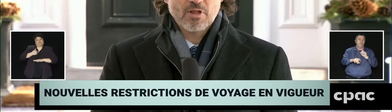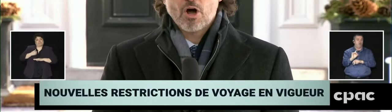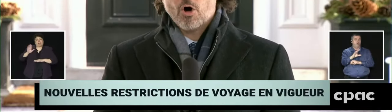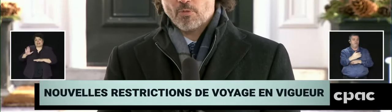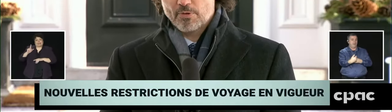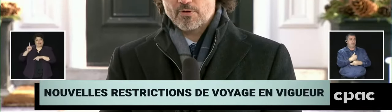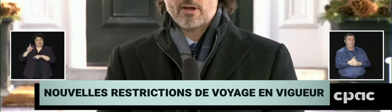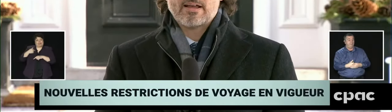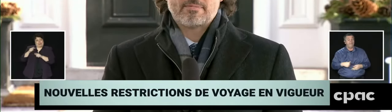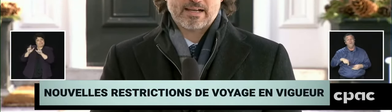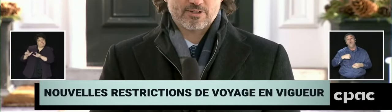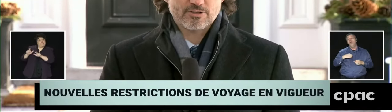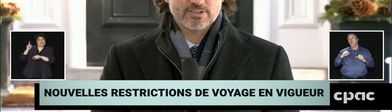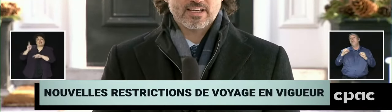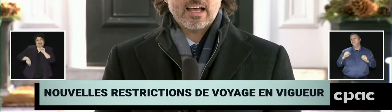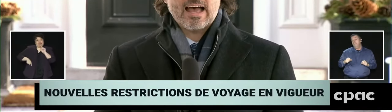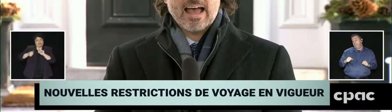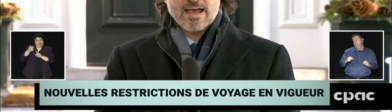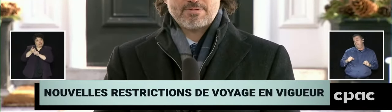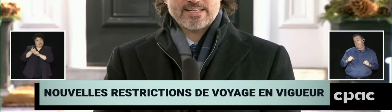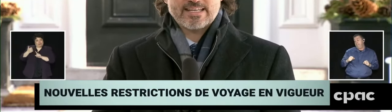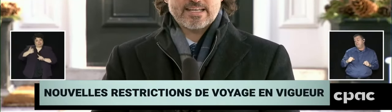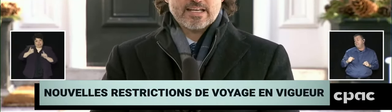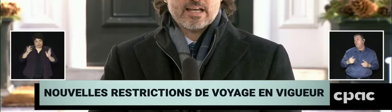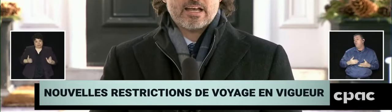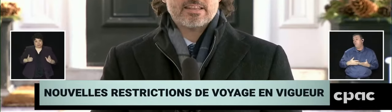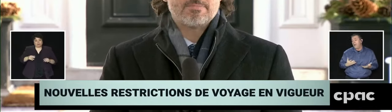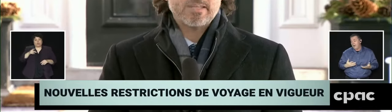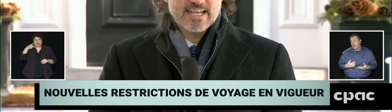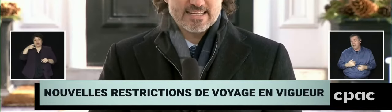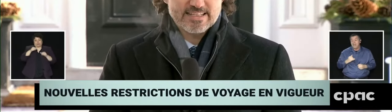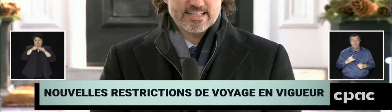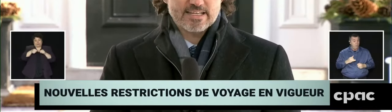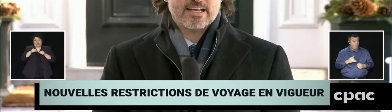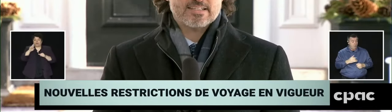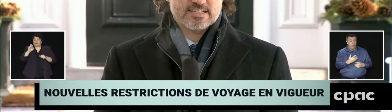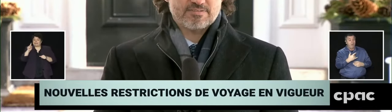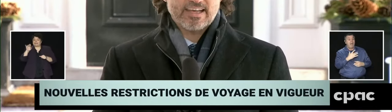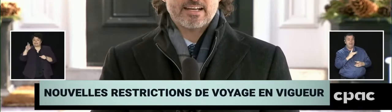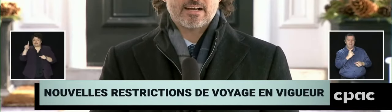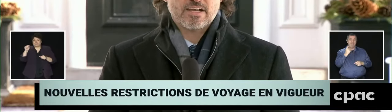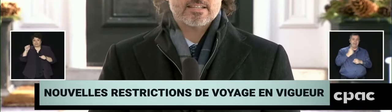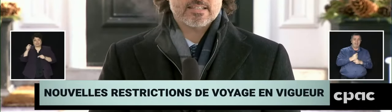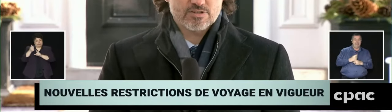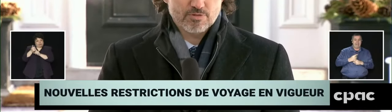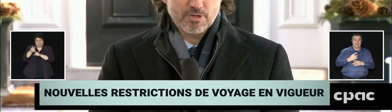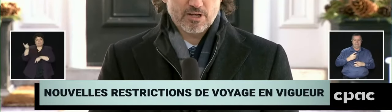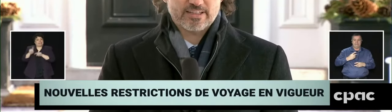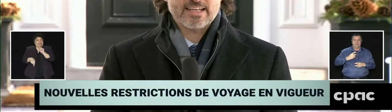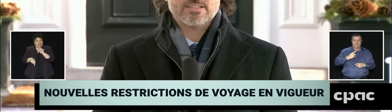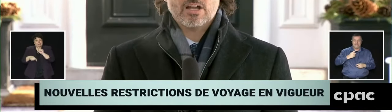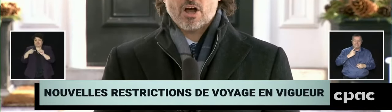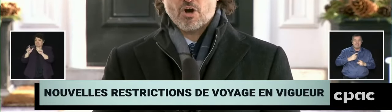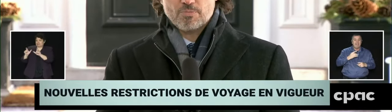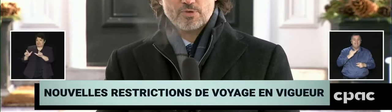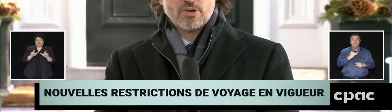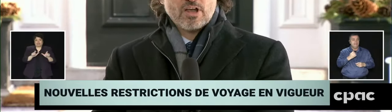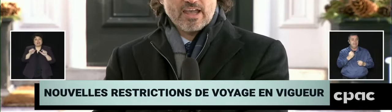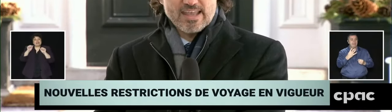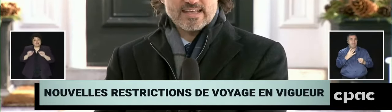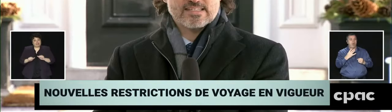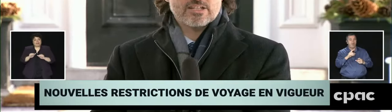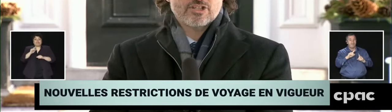permanents. On peut par contre, appliquer des pénalités sévères s'ils n'ont pas leur test. On